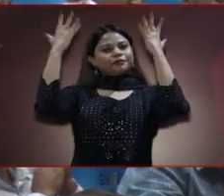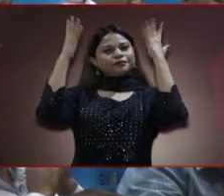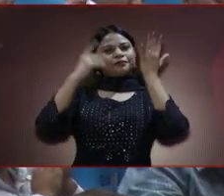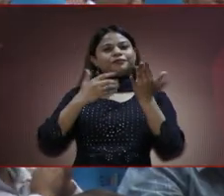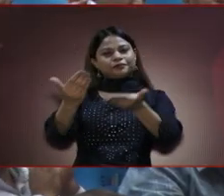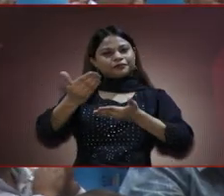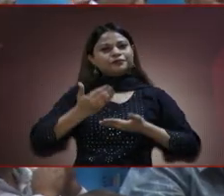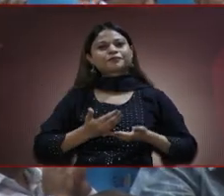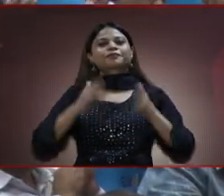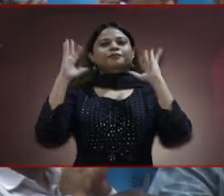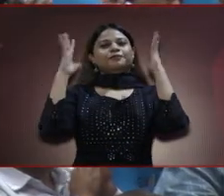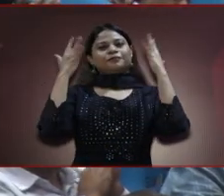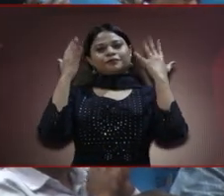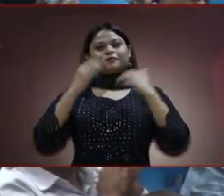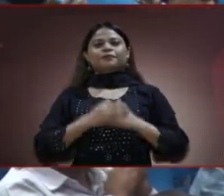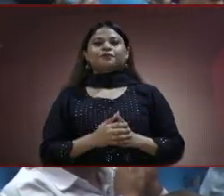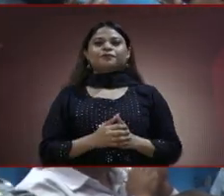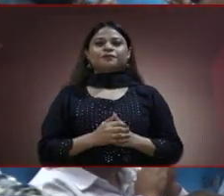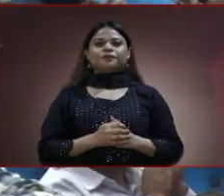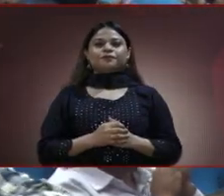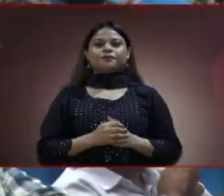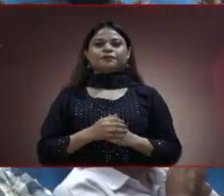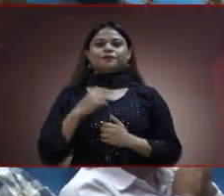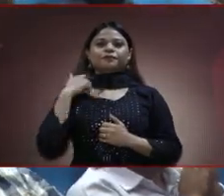आदरणीय सचिव महोदय का।